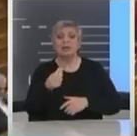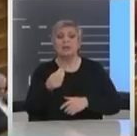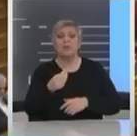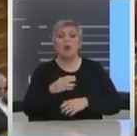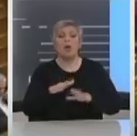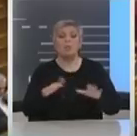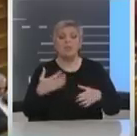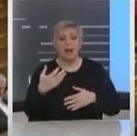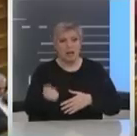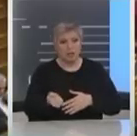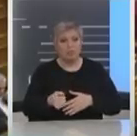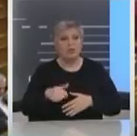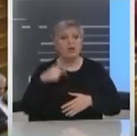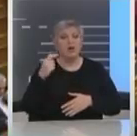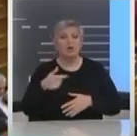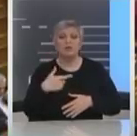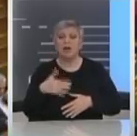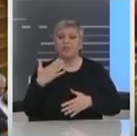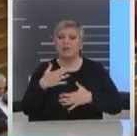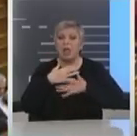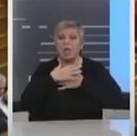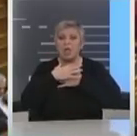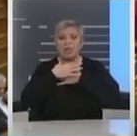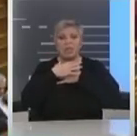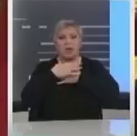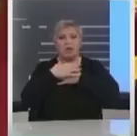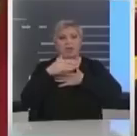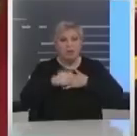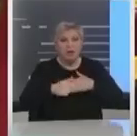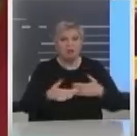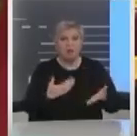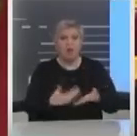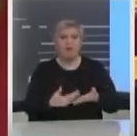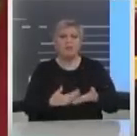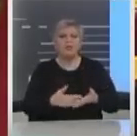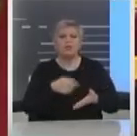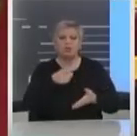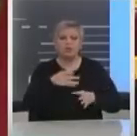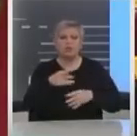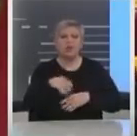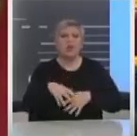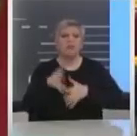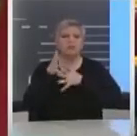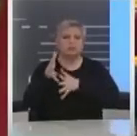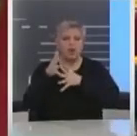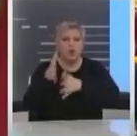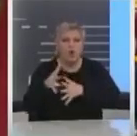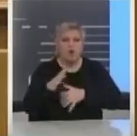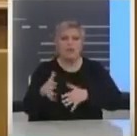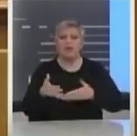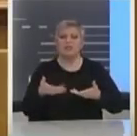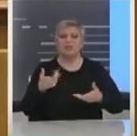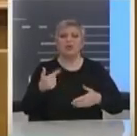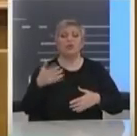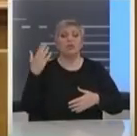ψέματος και της ανυπολιψίας σας και της εξαπάτησης του ελληνικού λαού που συντελέστηκε στις εκλογές του Ιανουαρίου